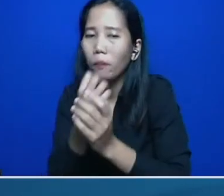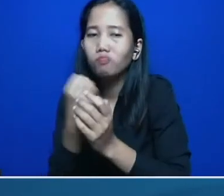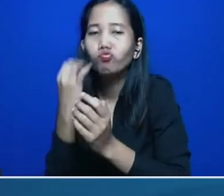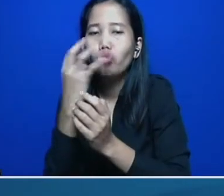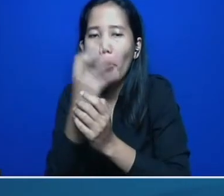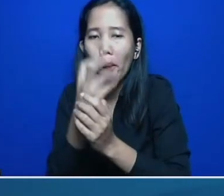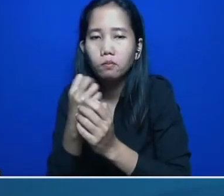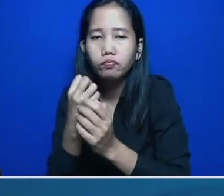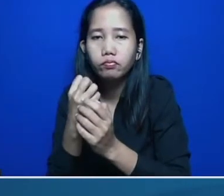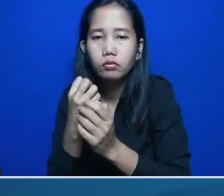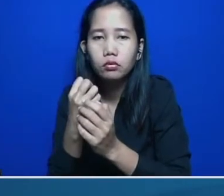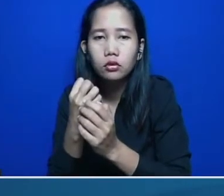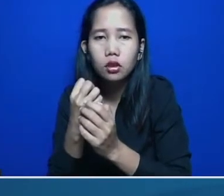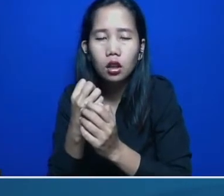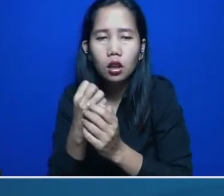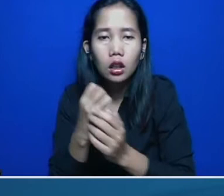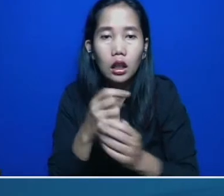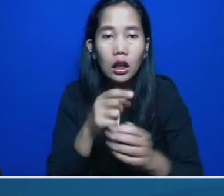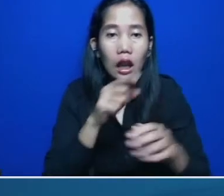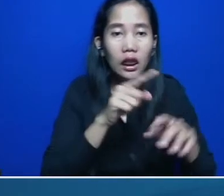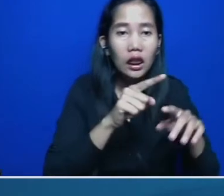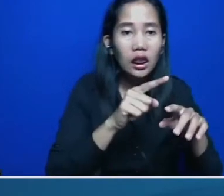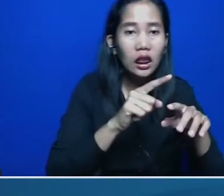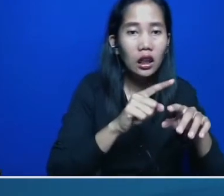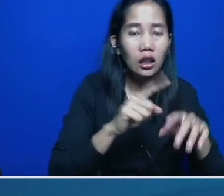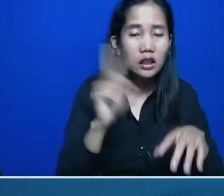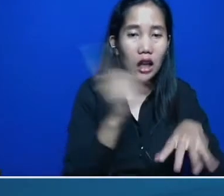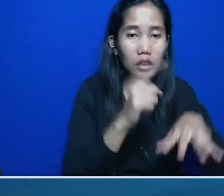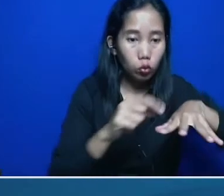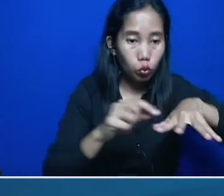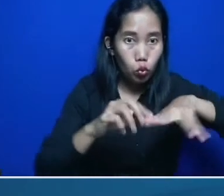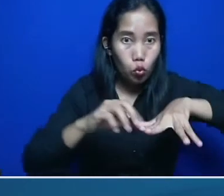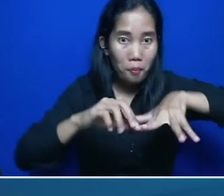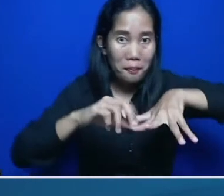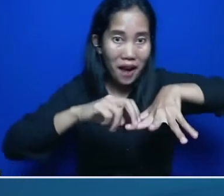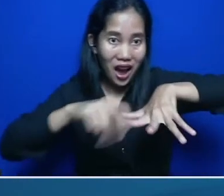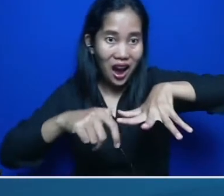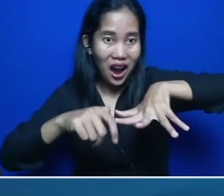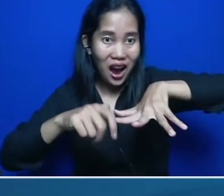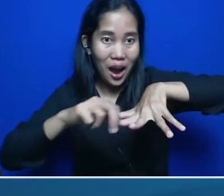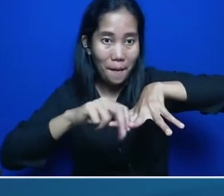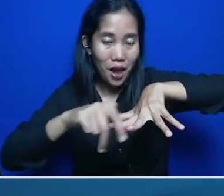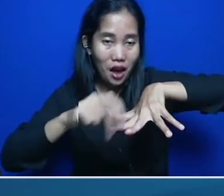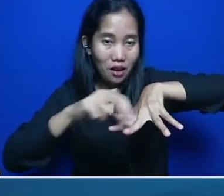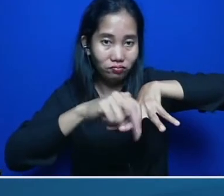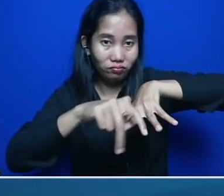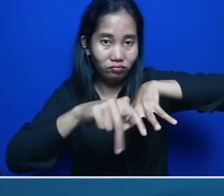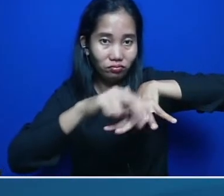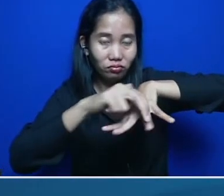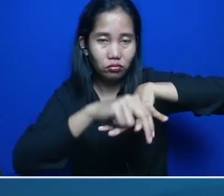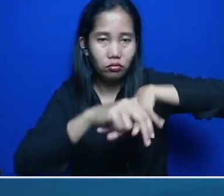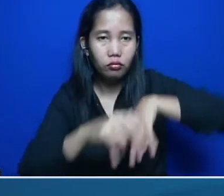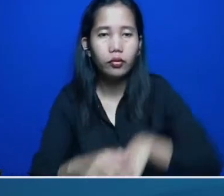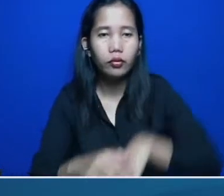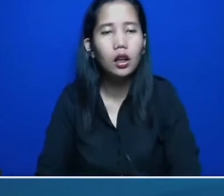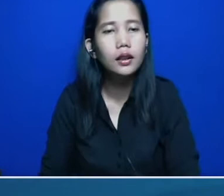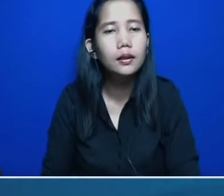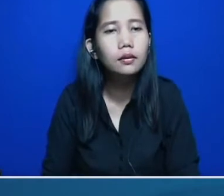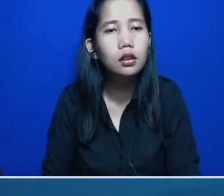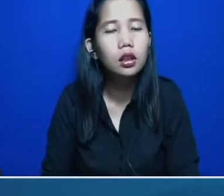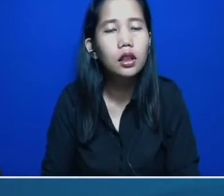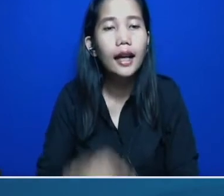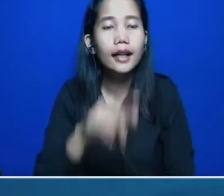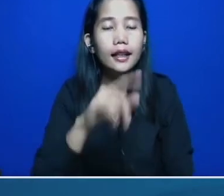elemen berkuku belah dan memamah Biak mutlak harus dipenuhi kalau hanya satu tidak boleh